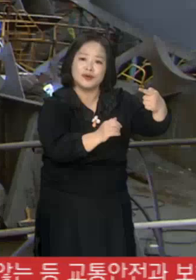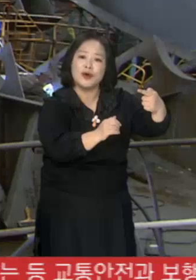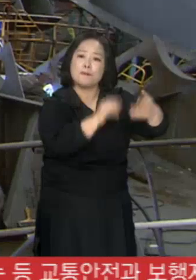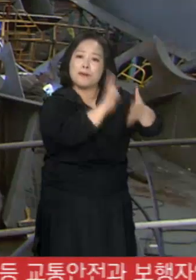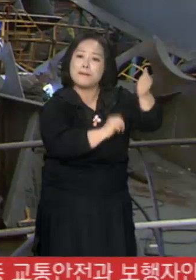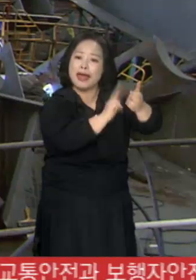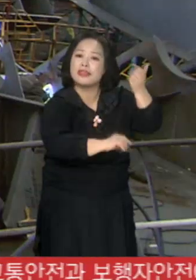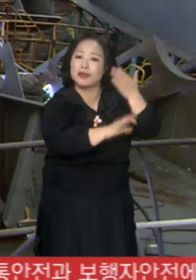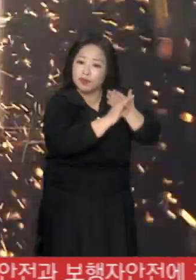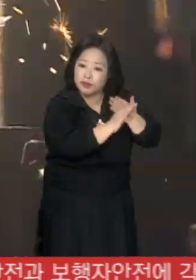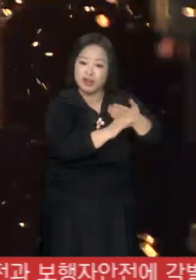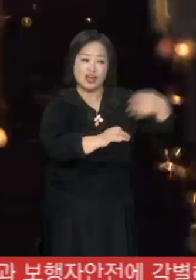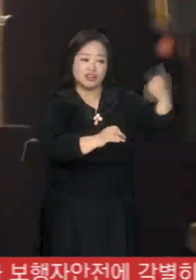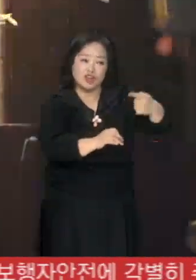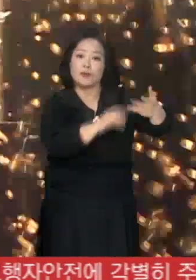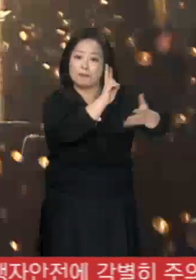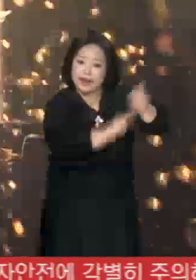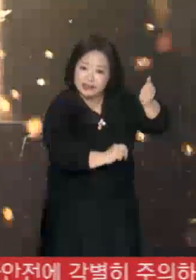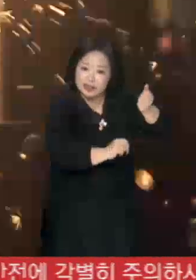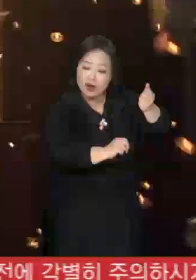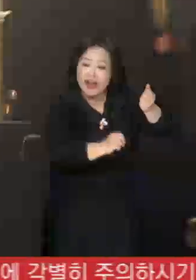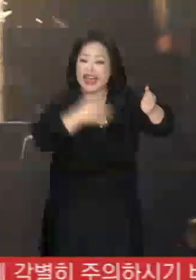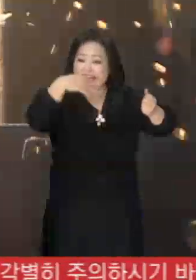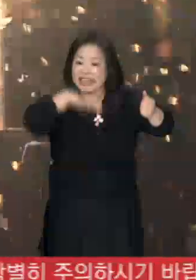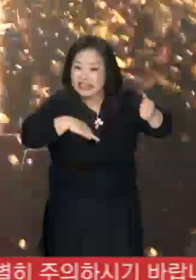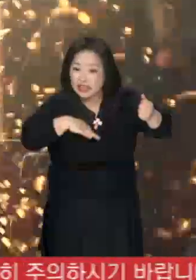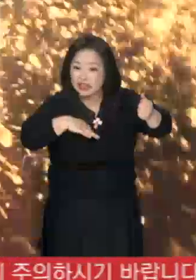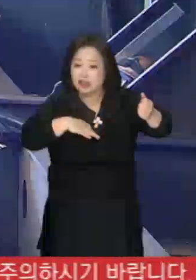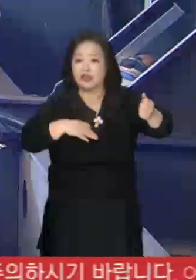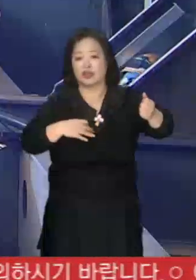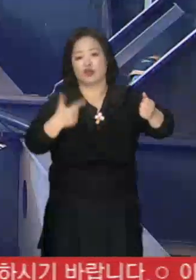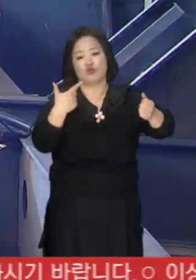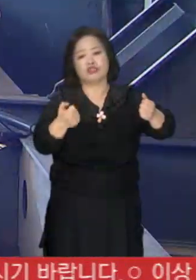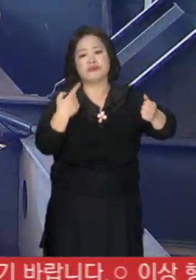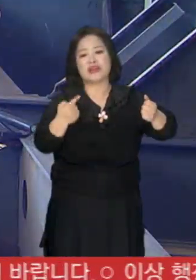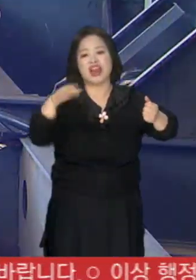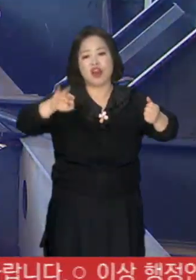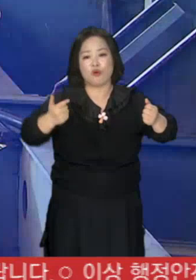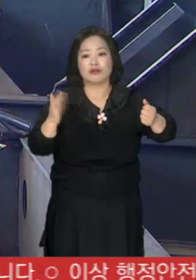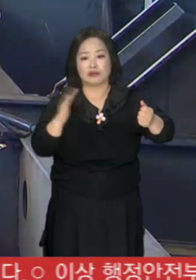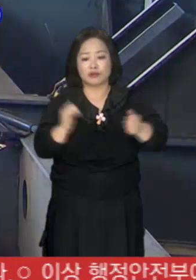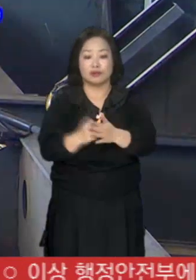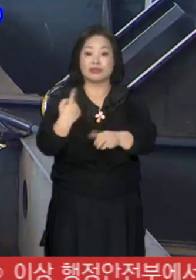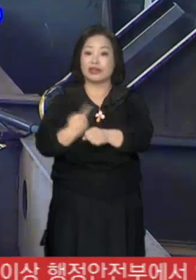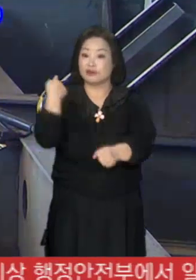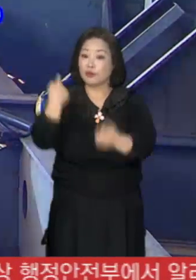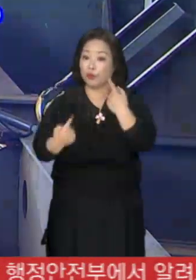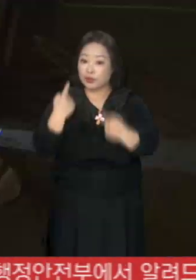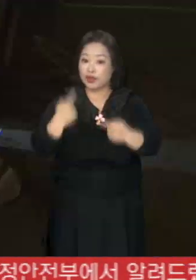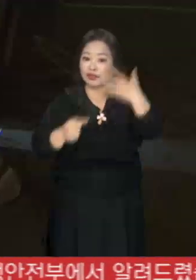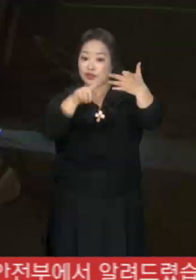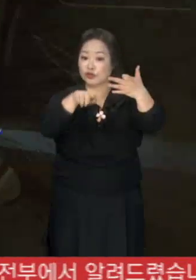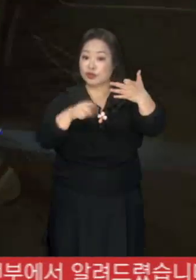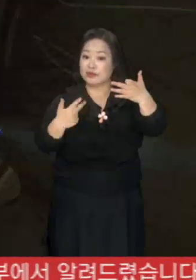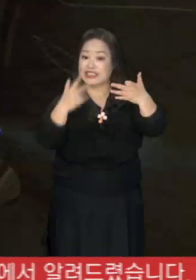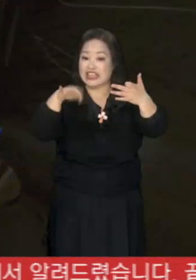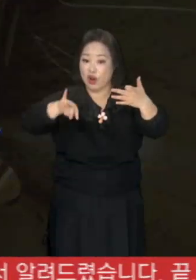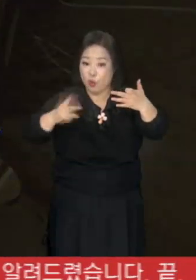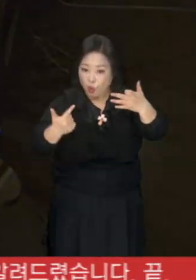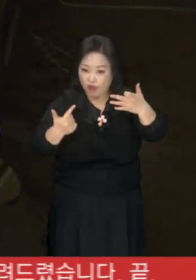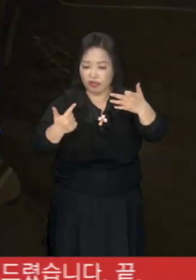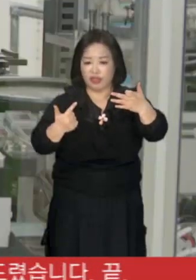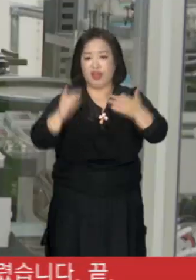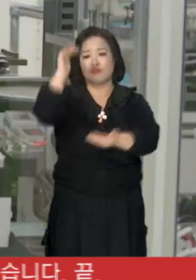기업들은 1,000원 어치를 팔아서 약 61원 순익을 남겼습니다 1년 전보다 19.71 더 적게